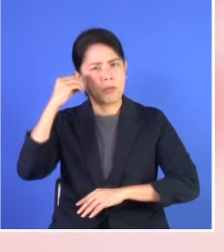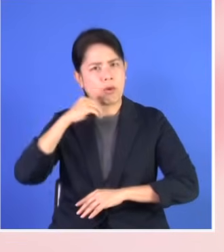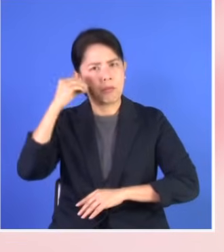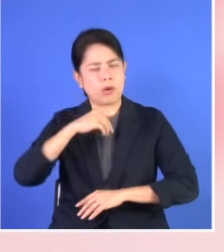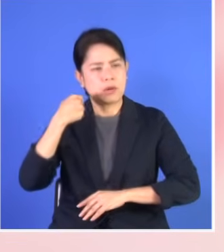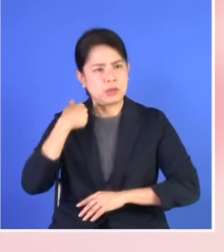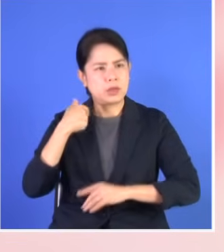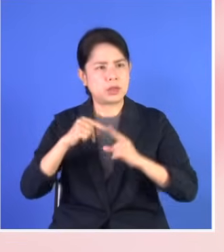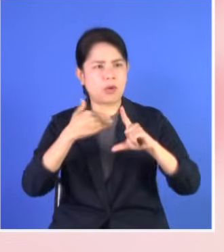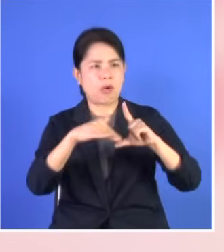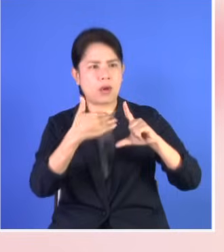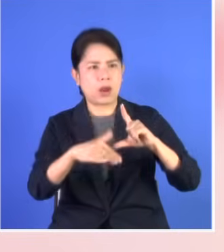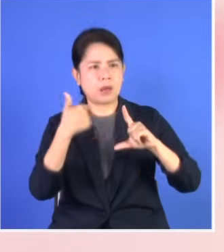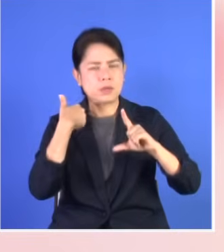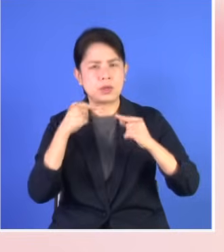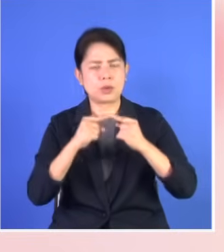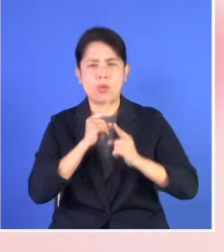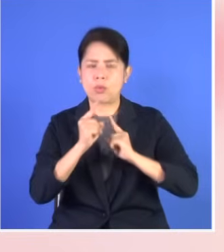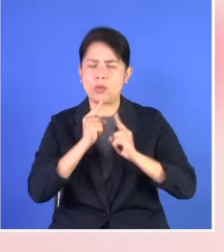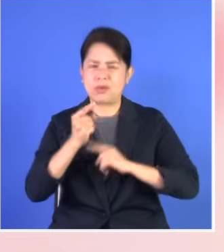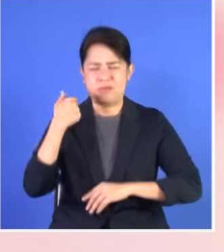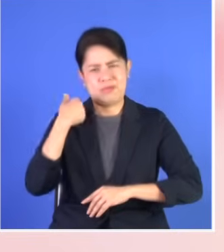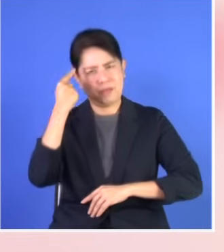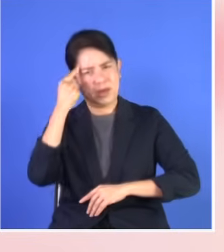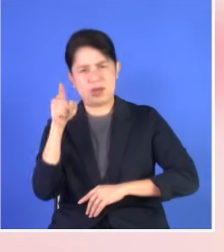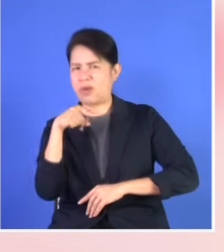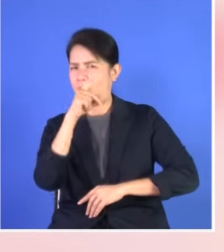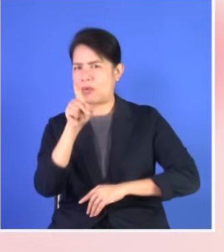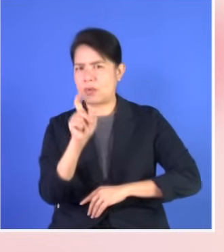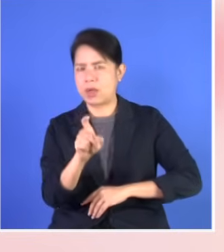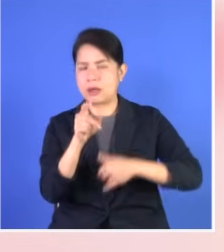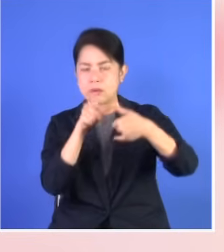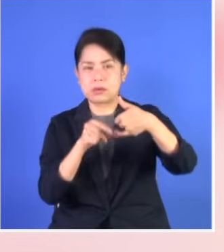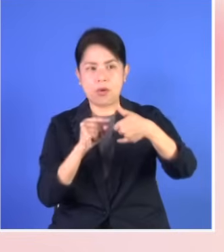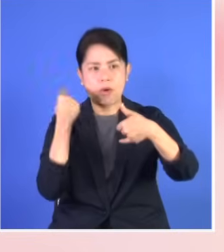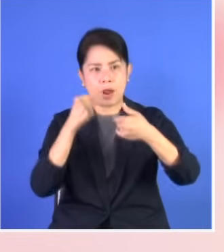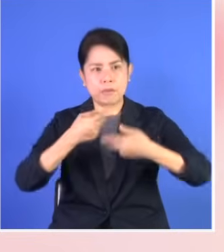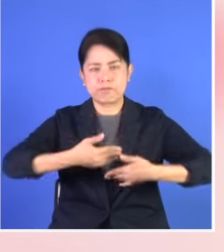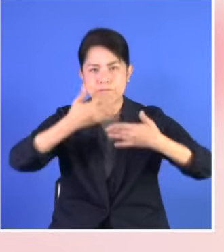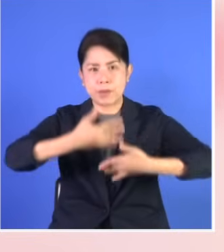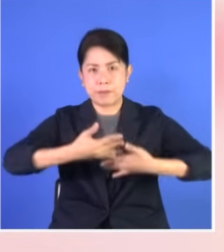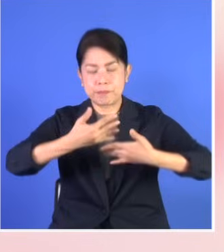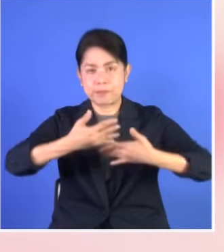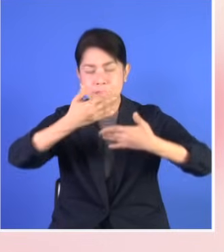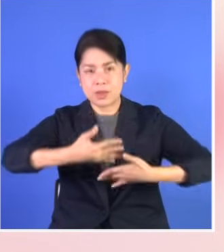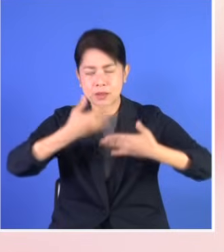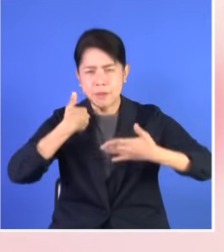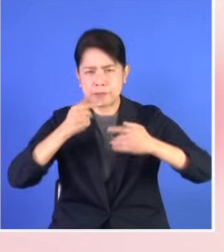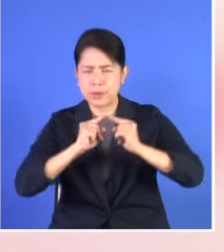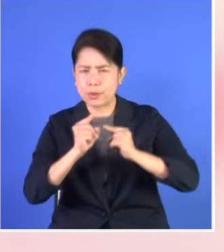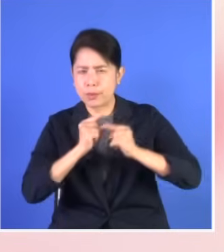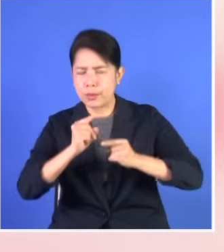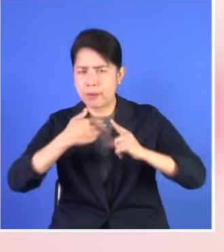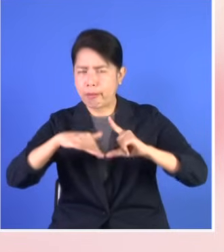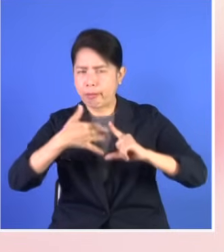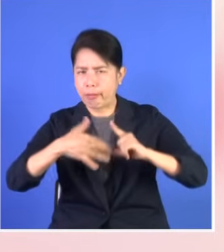ากเสียงกันนะฮะเรื่อยมาเลยแต่ไม่ถึงขั้นรุนแรงก่อนที่จะแยกย้ายกันก็ไปส่งเมียกับลูกที่บ้านแม่ยายแถวปากเกร็ดเช่นเดิมว่าอย่างนั้นต่อมานะครับ